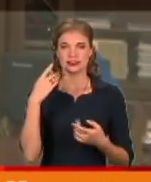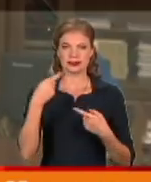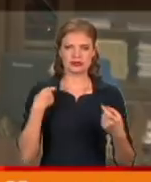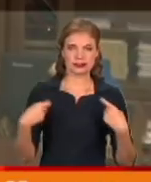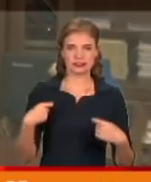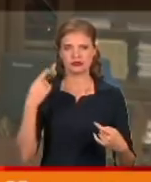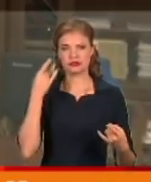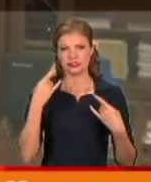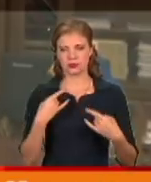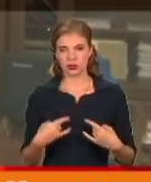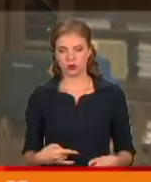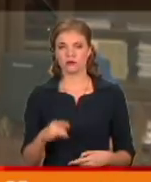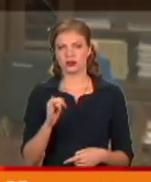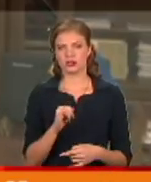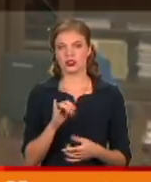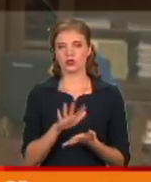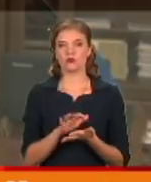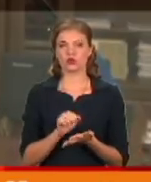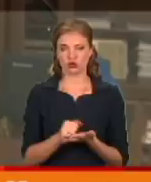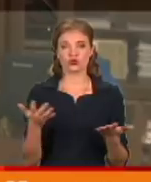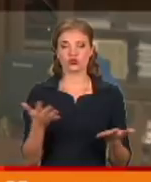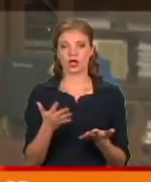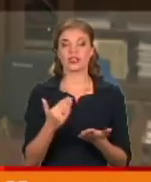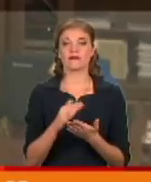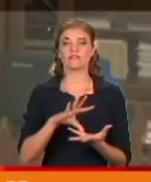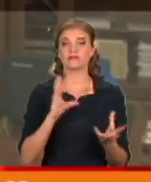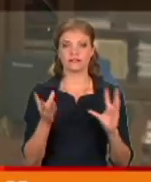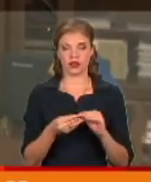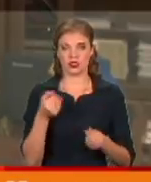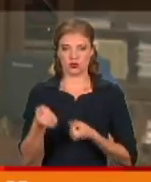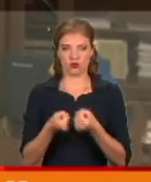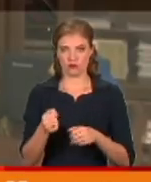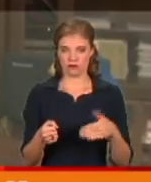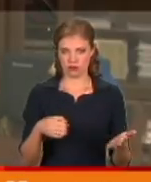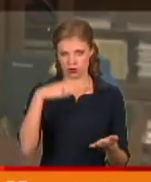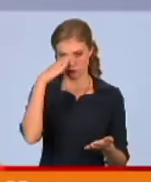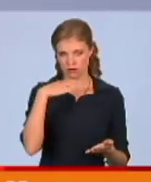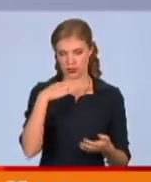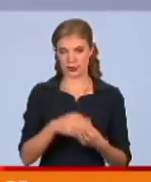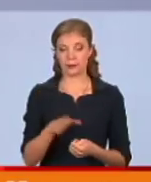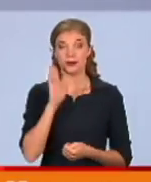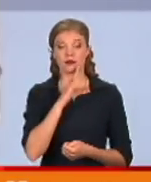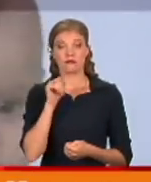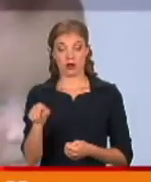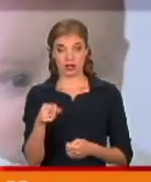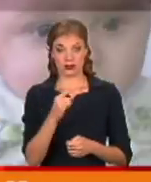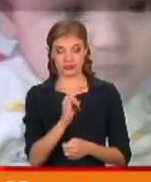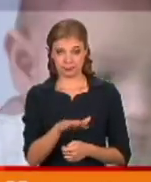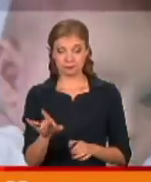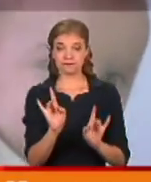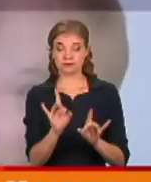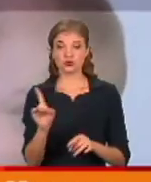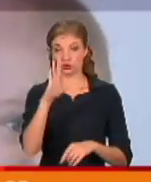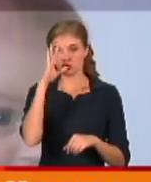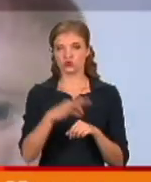садини, гематоми і пошкодження, які настали внаслідок побоїв з боку батька. Матір скалічених дітей